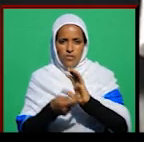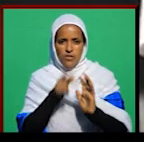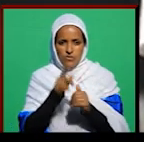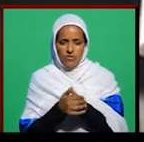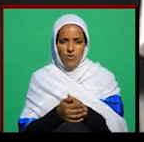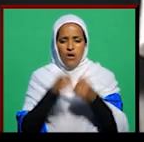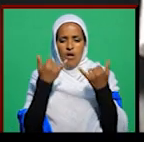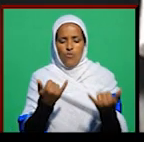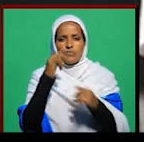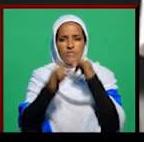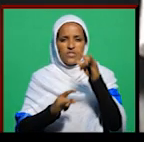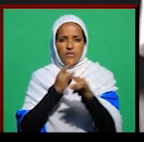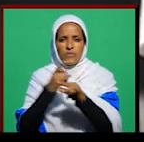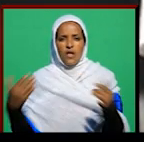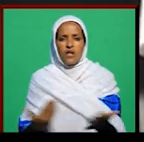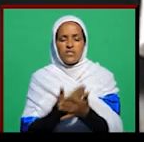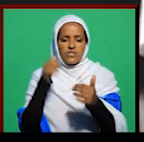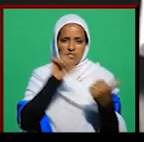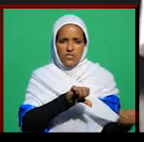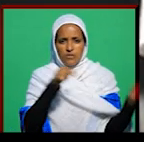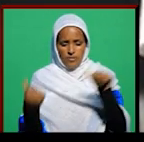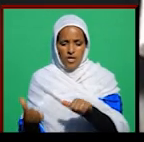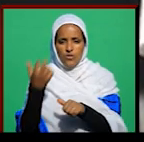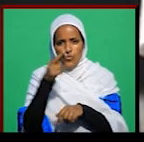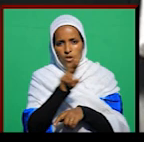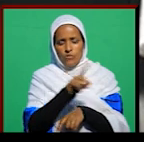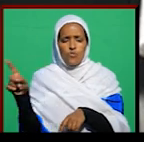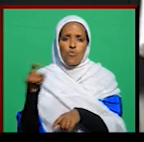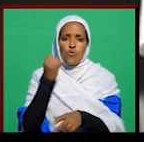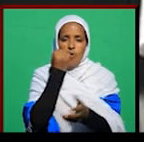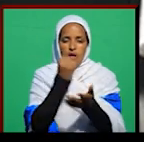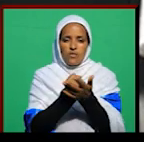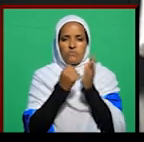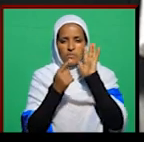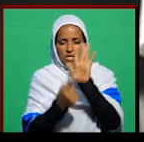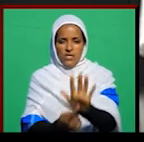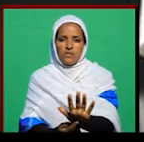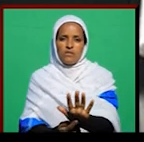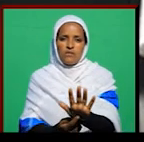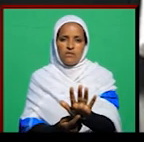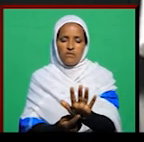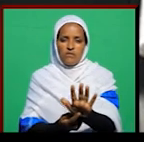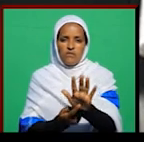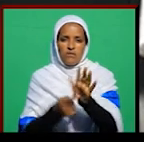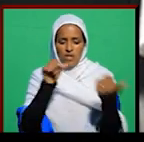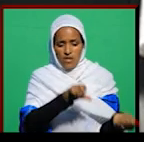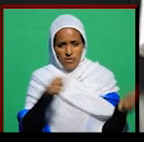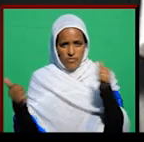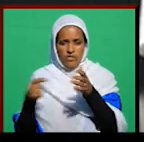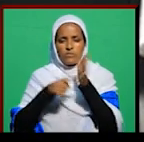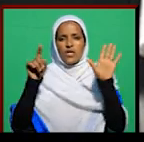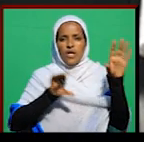አሁን በዘመነ ሐዲስ ጥምቀት ወይም ማተብ ለምልክትነት፣ ማተብ